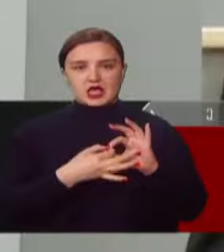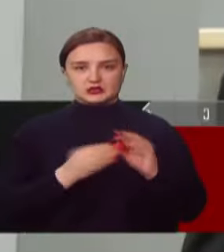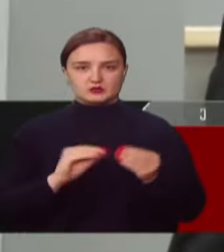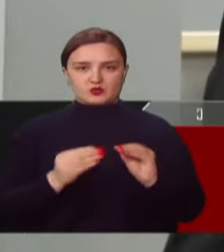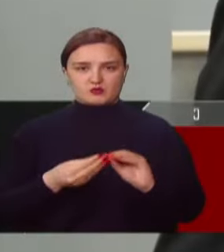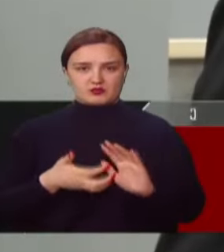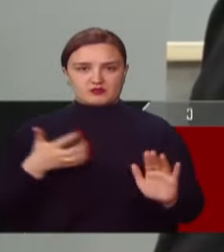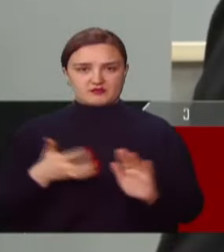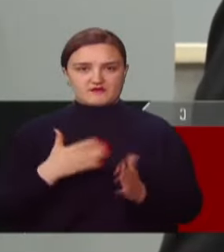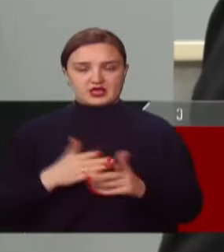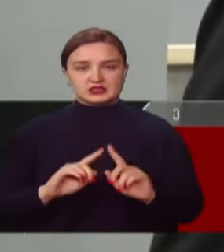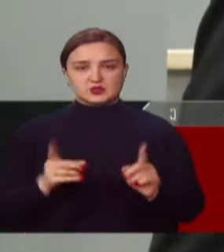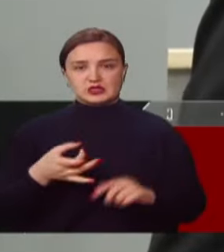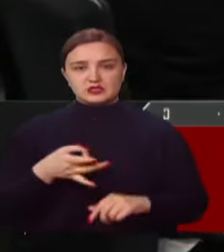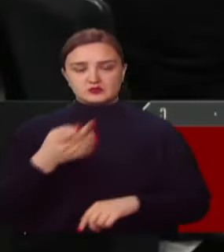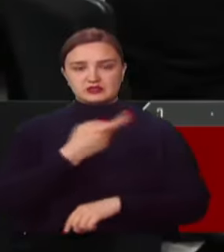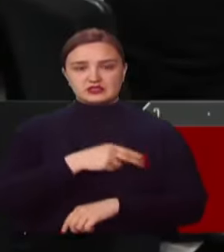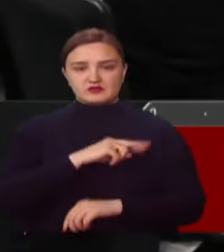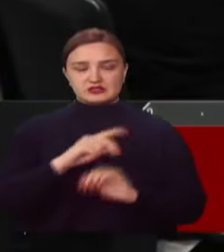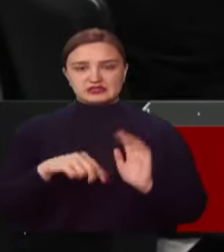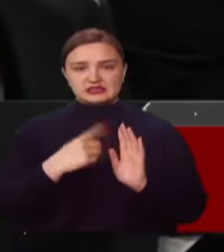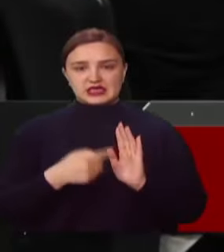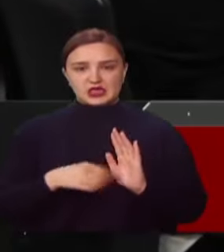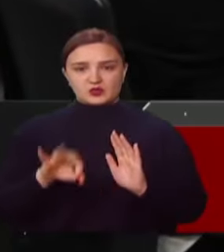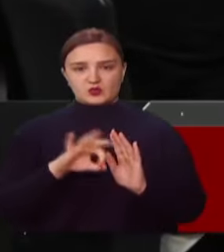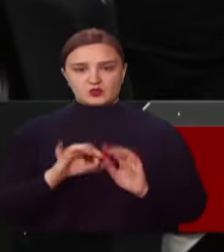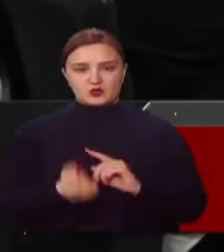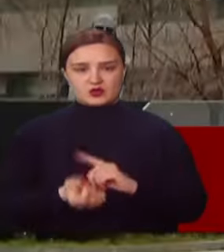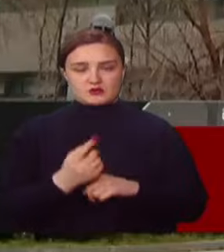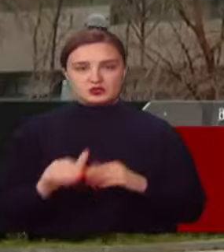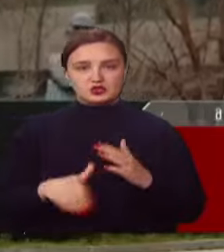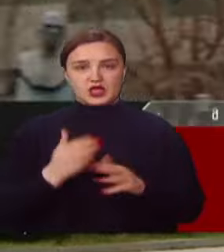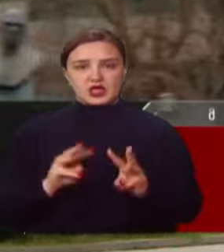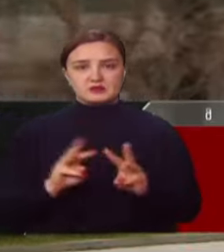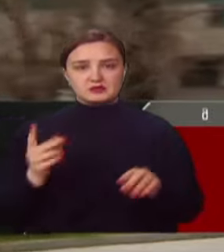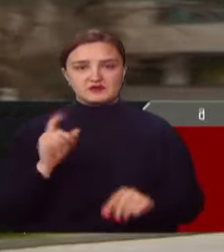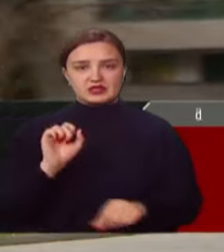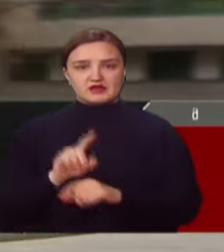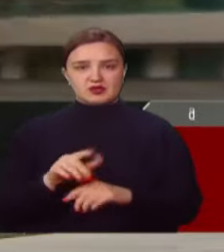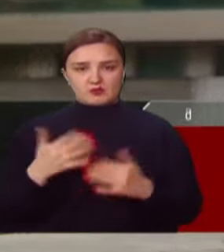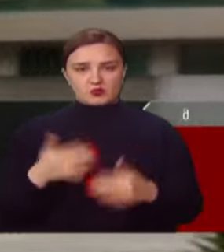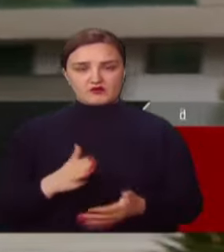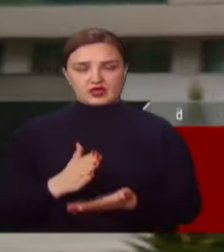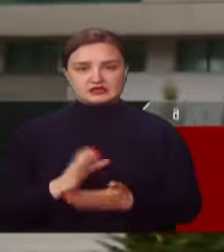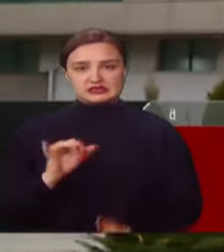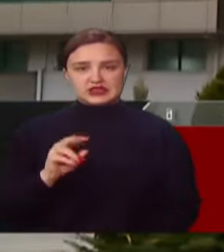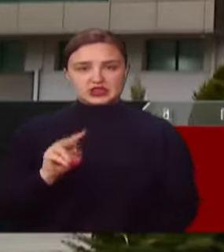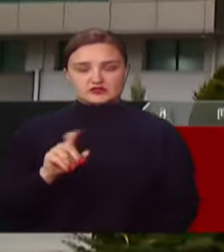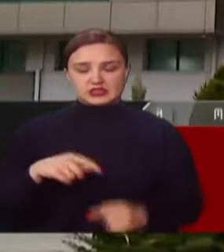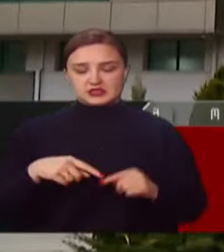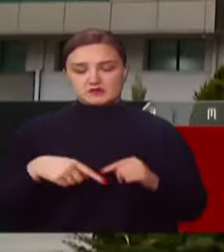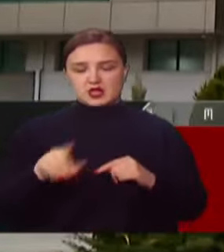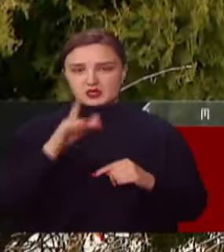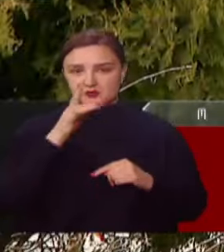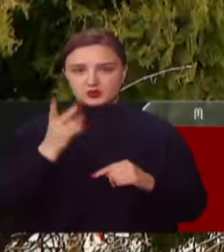რომელიც განსაკუთრებით რესპუბლიკური საავადმყოფო საკითხის გარშემო გამოჩნდა. ახალ მინისტრს პირველი დავალება უკვე აქვს. მიხეილ სარჯველაძემ უახლოეს